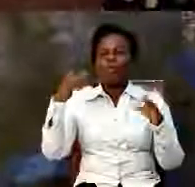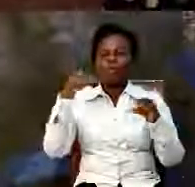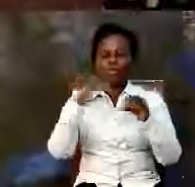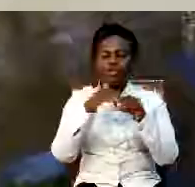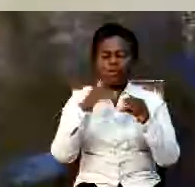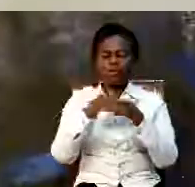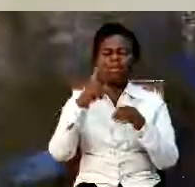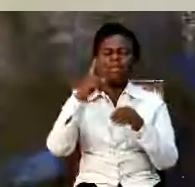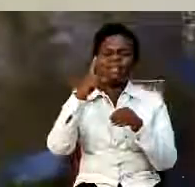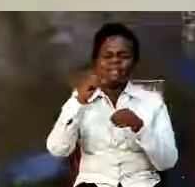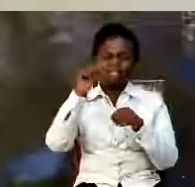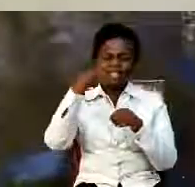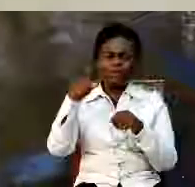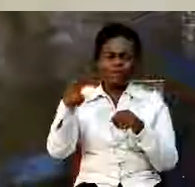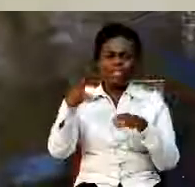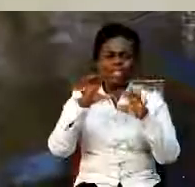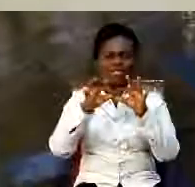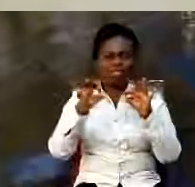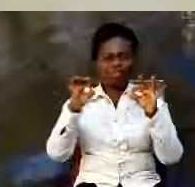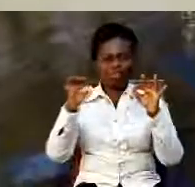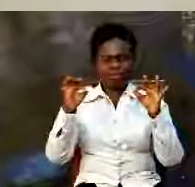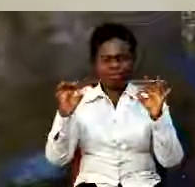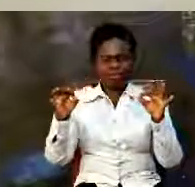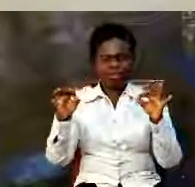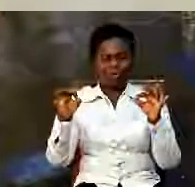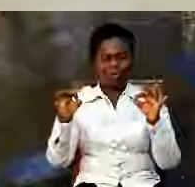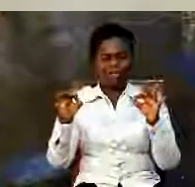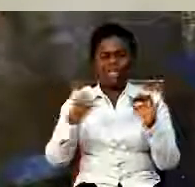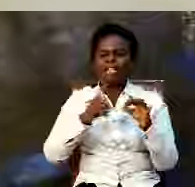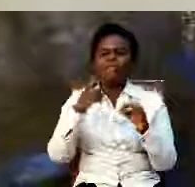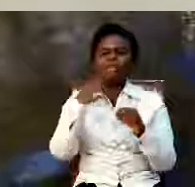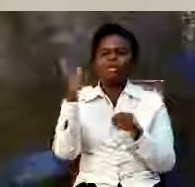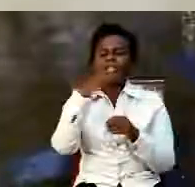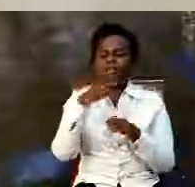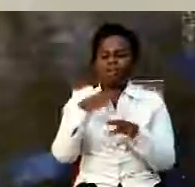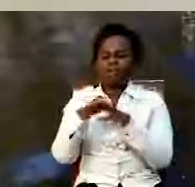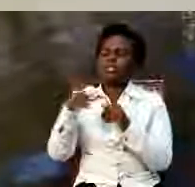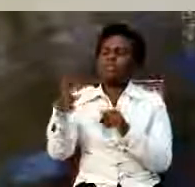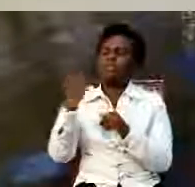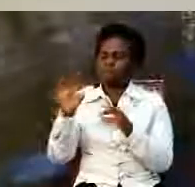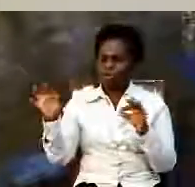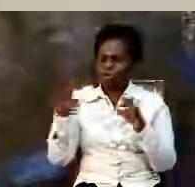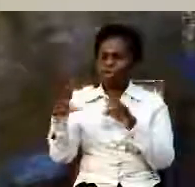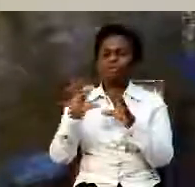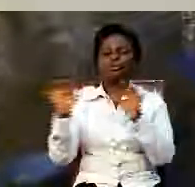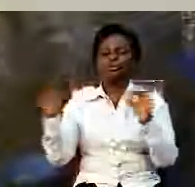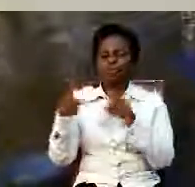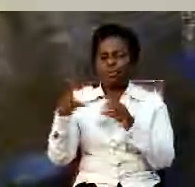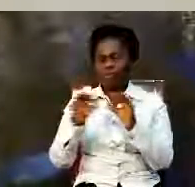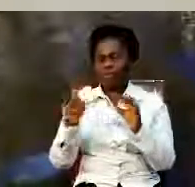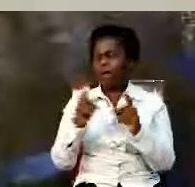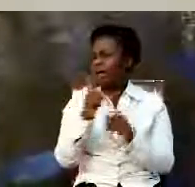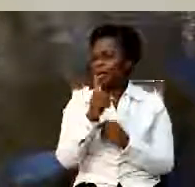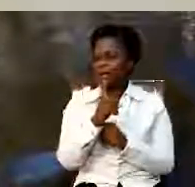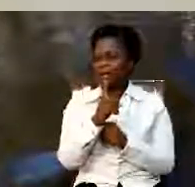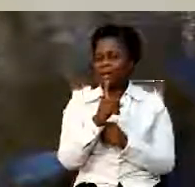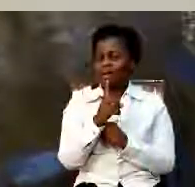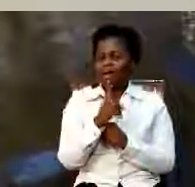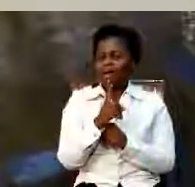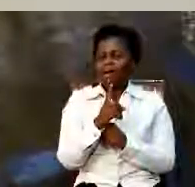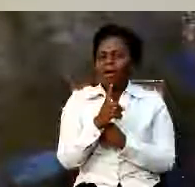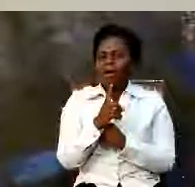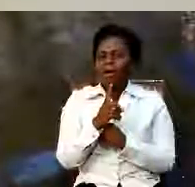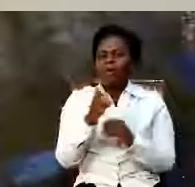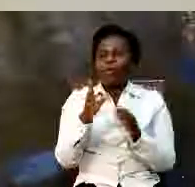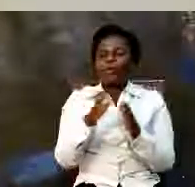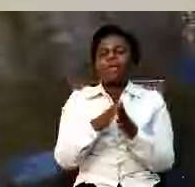mzuri, lakini na wewe ujiongeze. Sio kila siku wewe ni mzuri, wewe ni mzuri, wewe ni mzuri. Kwani